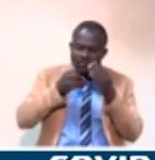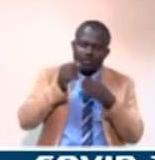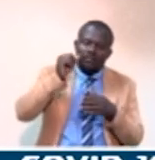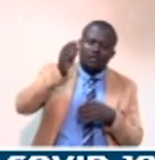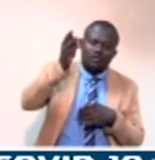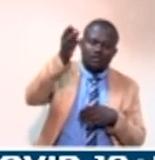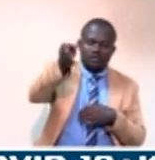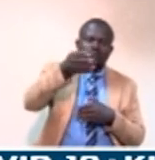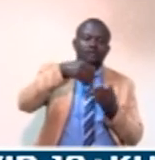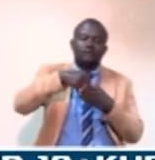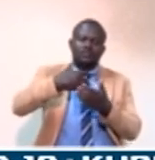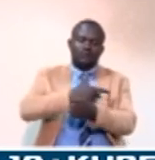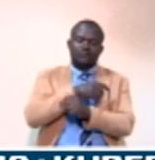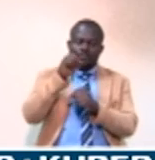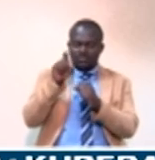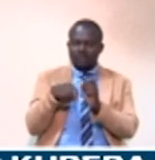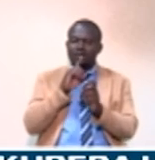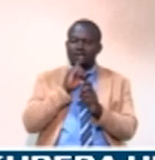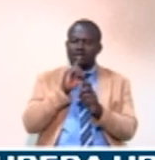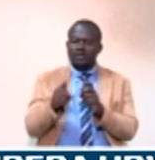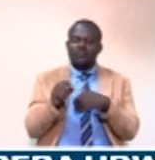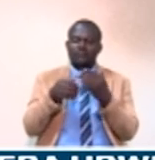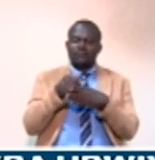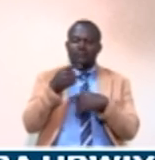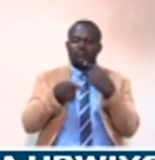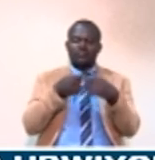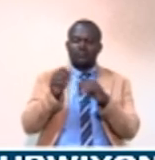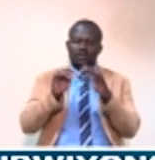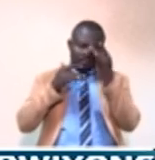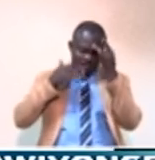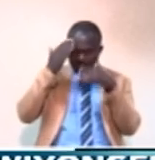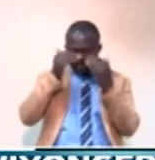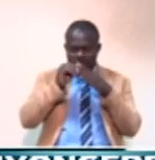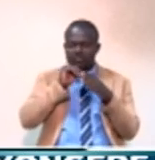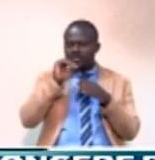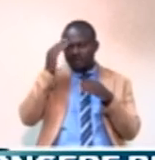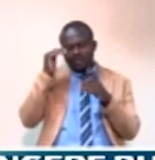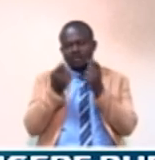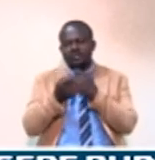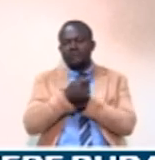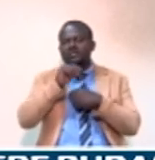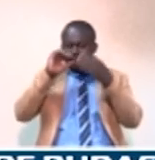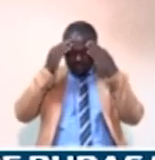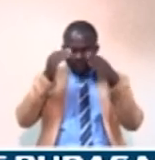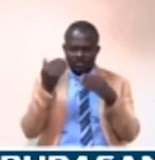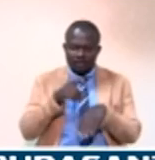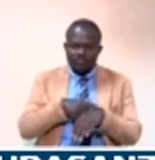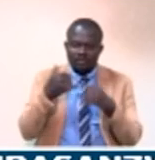Ntawamenya ibizaba ejo bundi. N'uwakingiwe nawe agomba kubwirizwa kuba yakomeza kwirinda, kuko ntawamenya ibihinduka. Ntago tuzi aka kanya